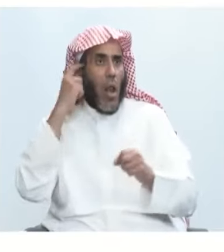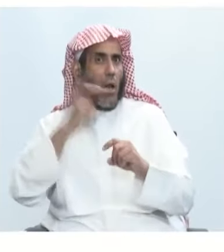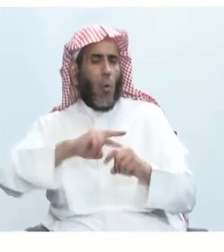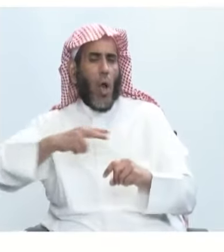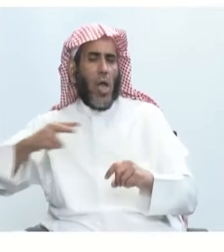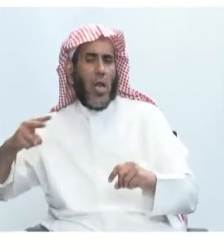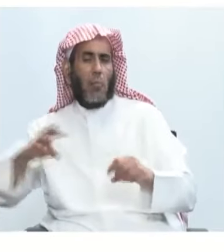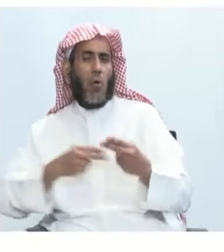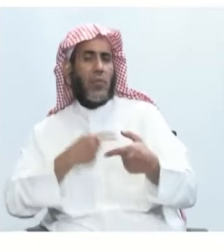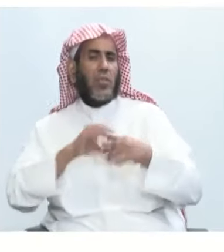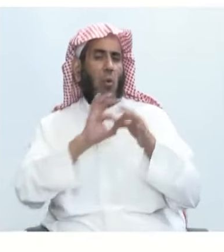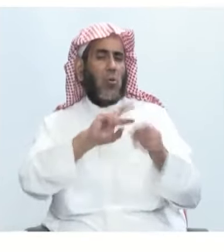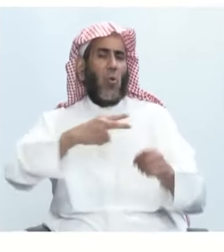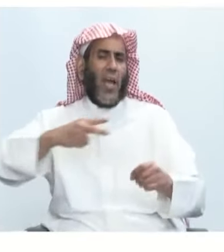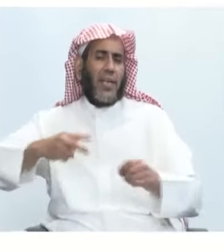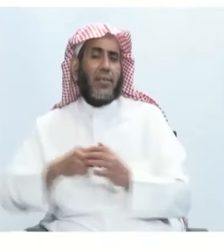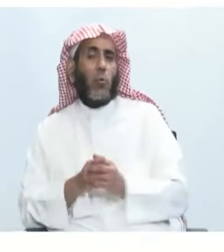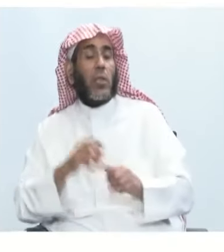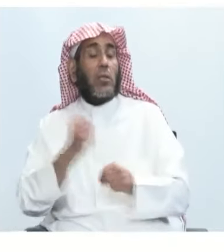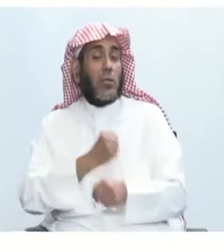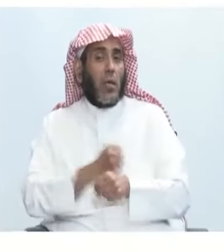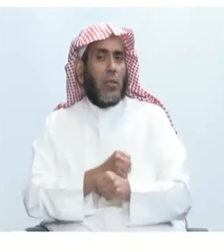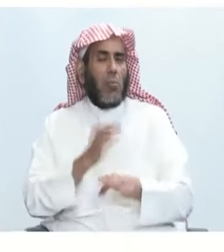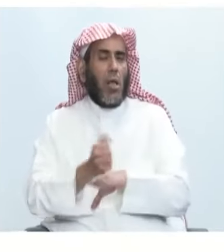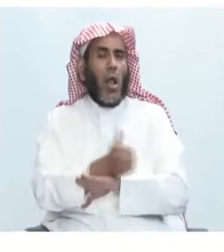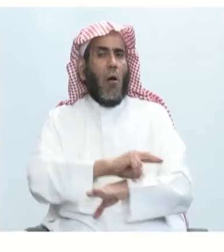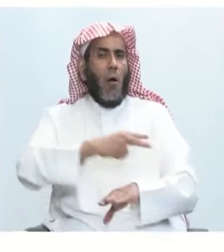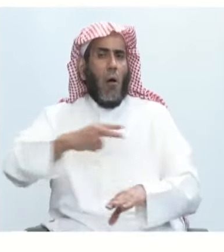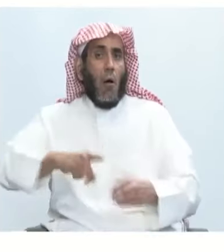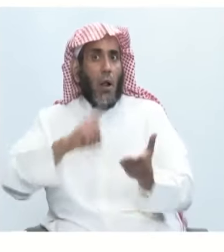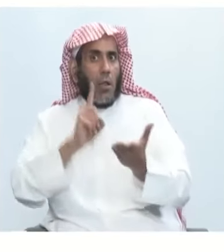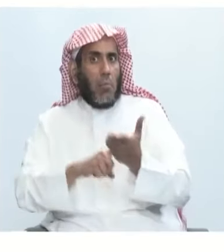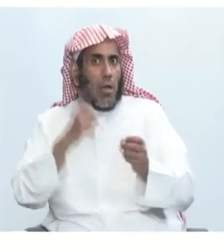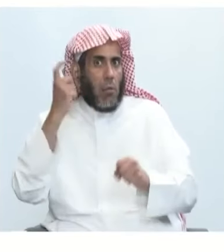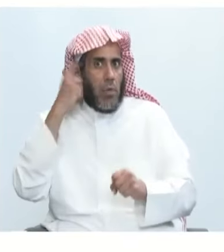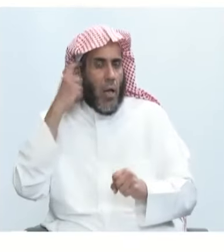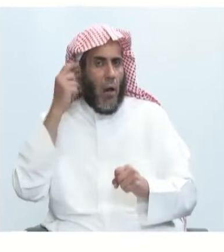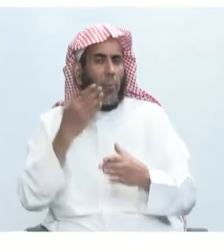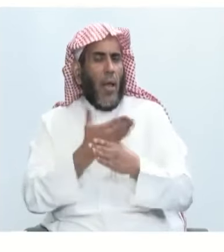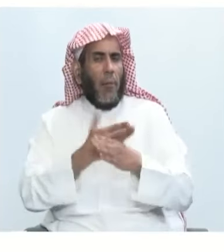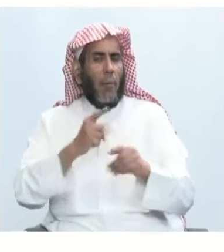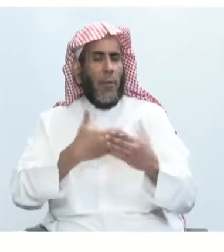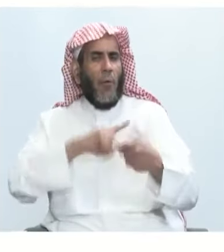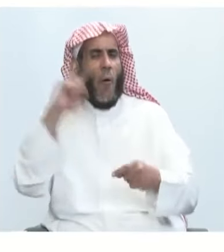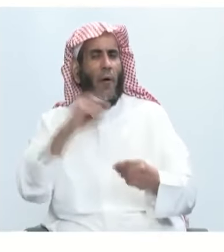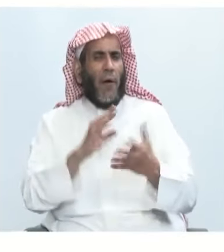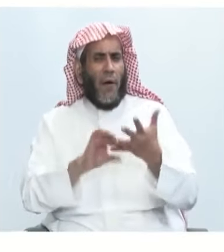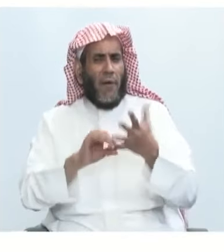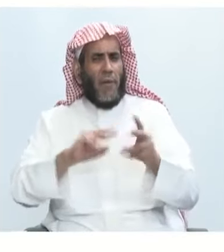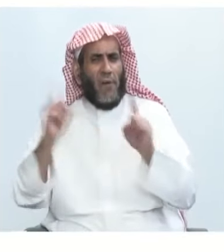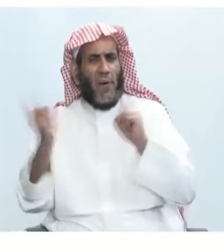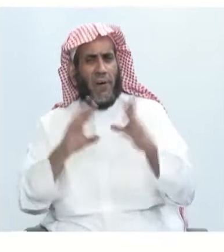وغيرها من مواقف الاتصال والتواصل كذلك تستخدم اساليب متنوعه من الاثبات المنطقي الاثبات بالتعليل او بالتعميم او بالتجزئ او